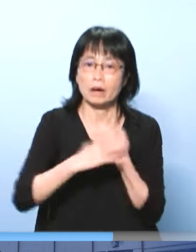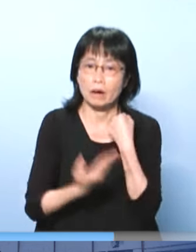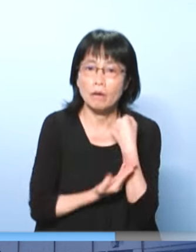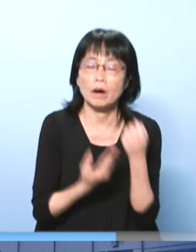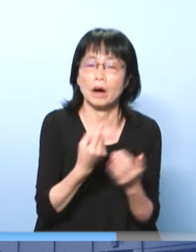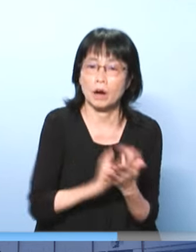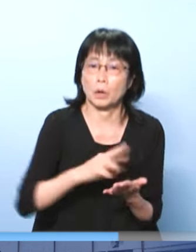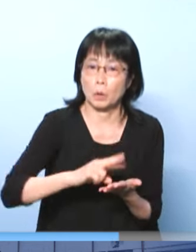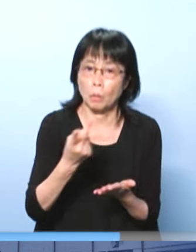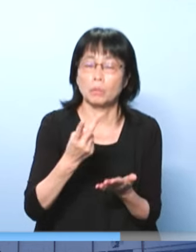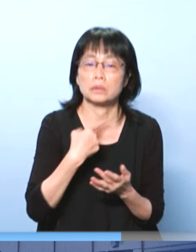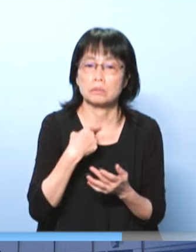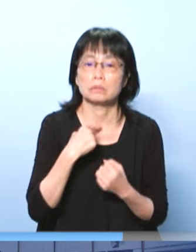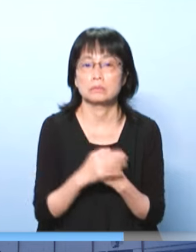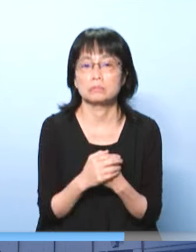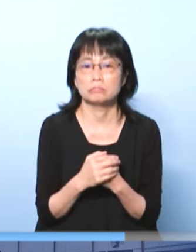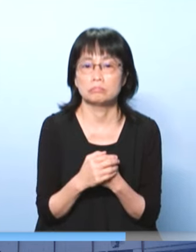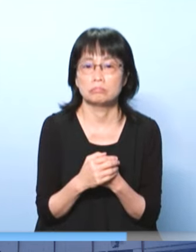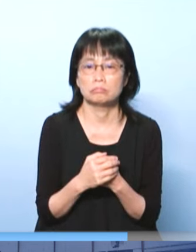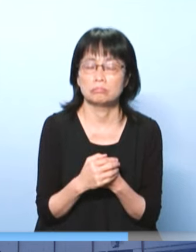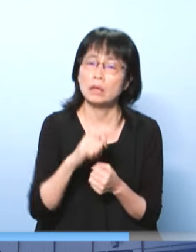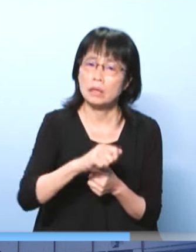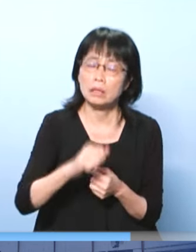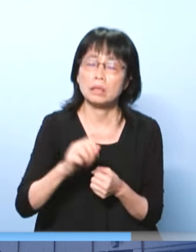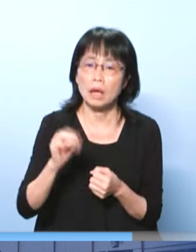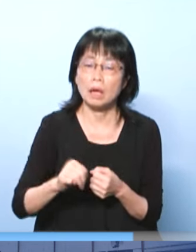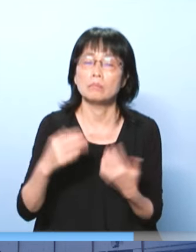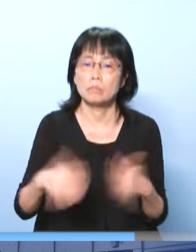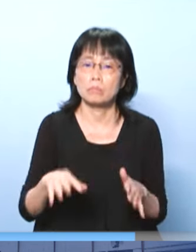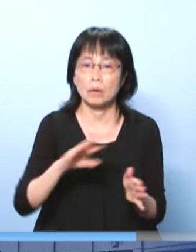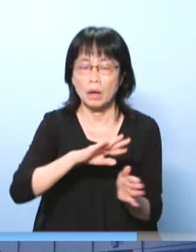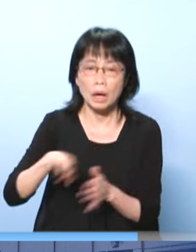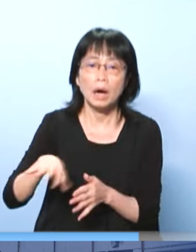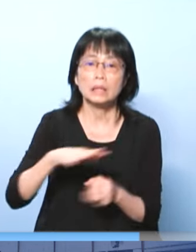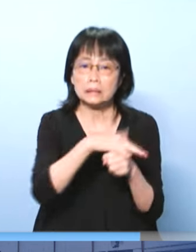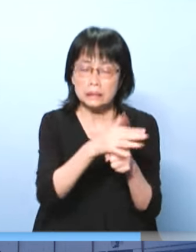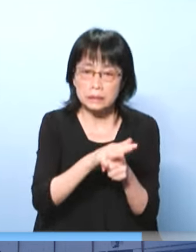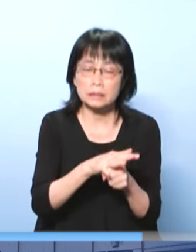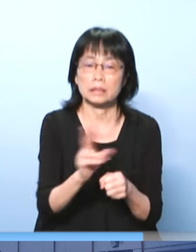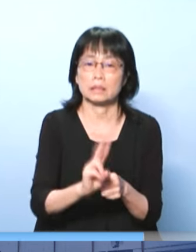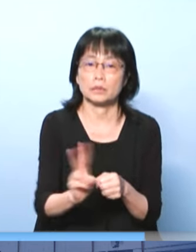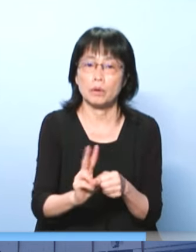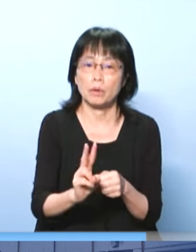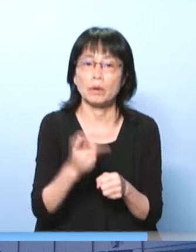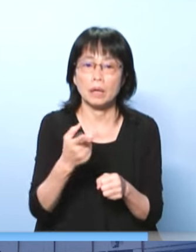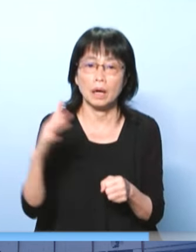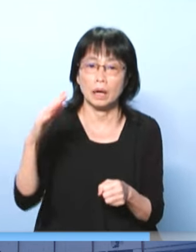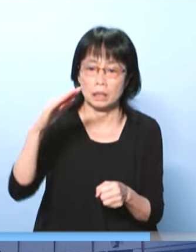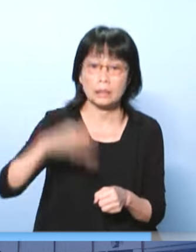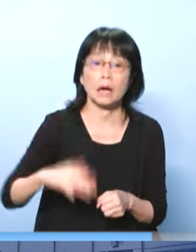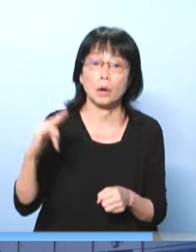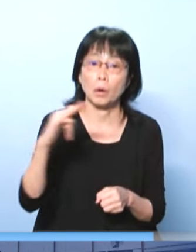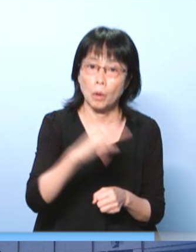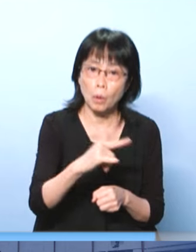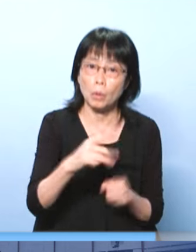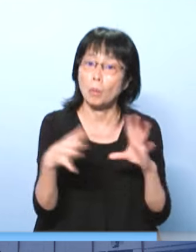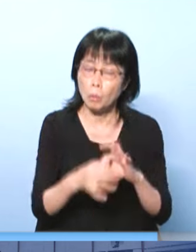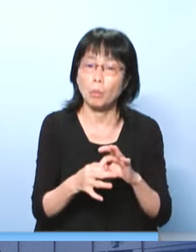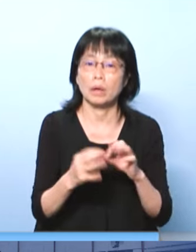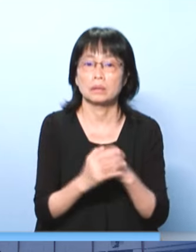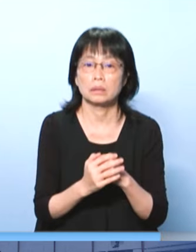都想提一提咧，其實除咗 AAM 之外咧，直升機咧都係低空經濟嘅一種。咁所以上次咧，我喺行政長官